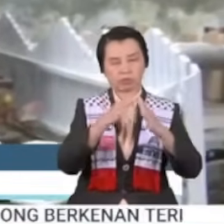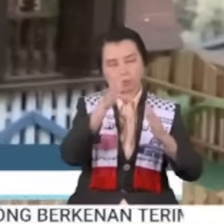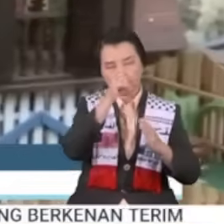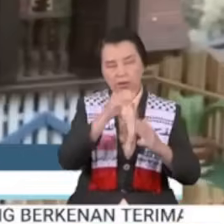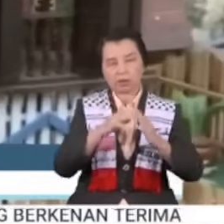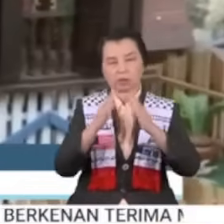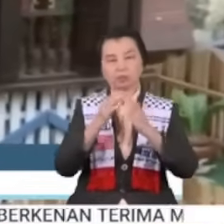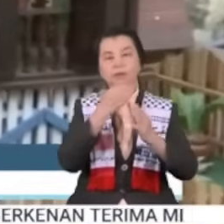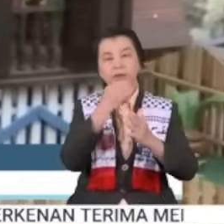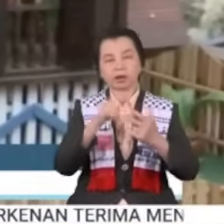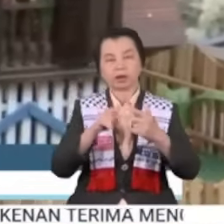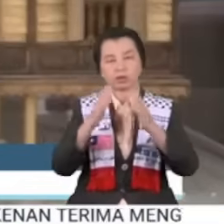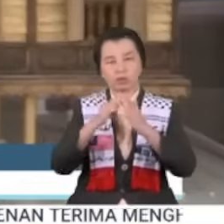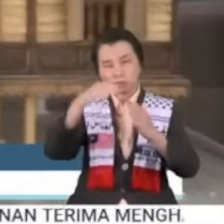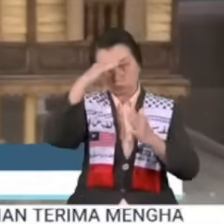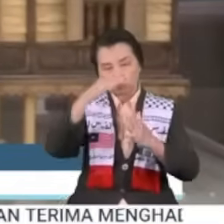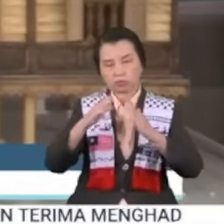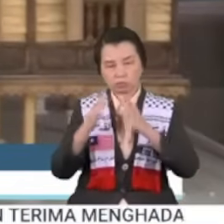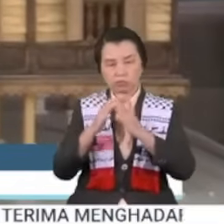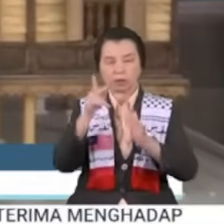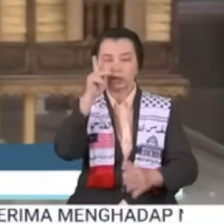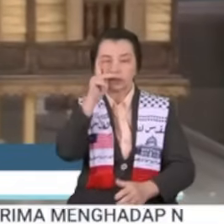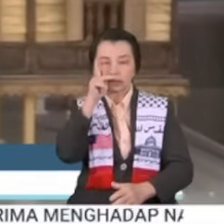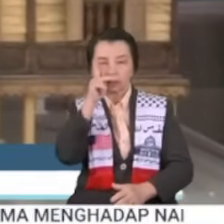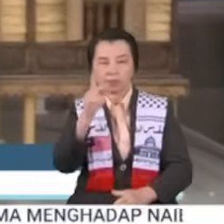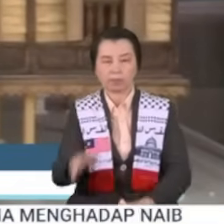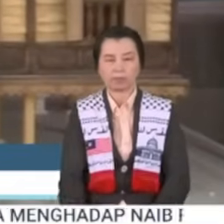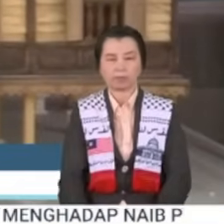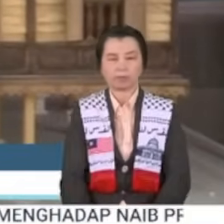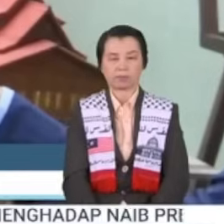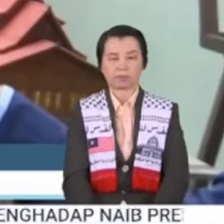Melaka rumah perak rumah Johor dan rumah